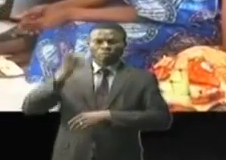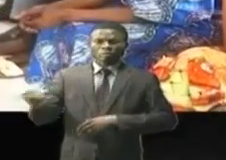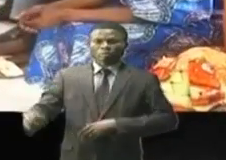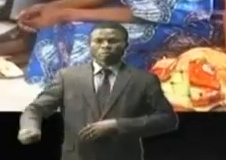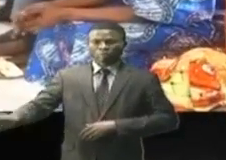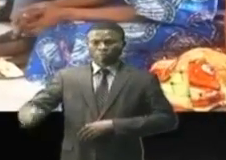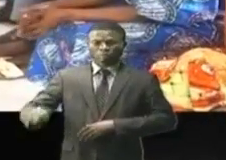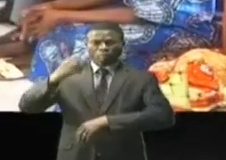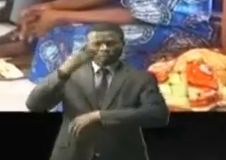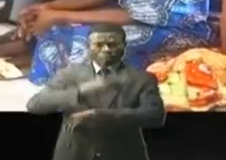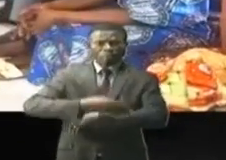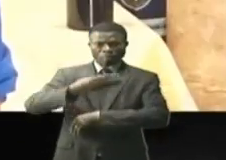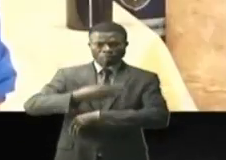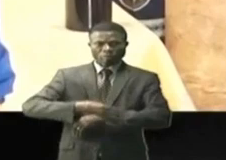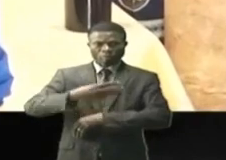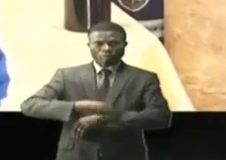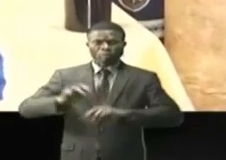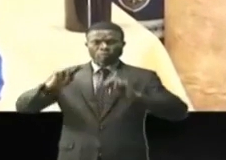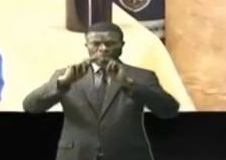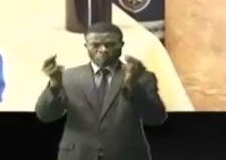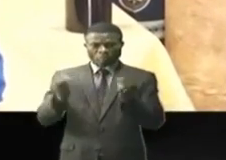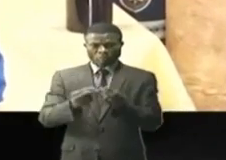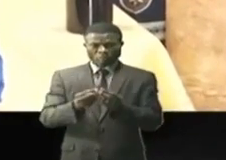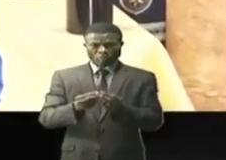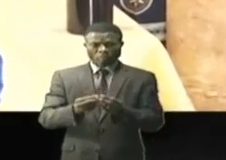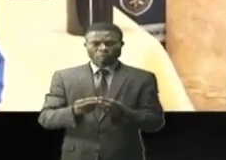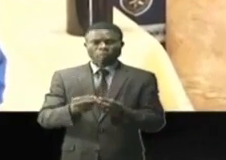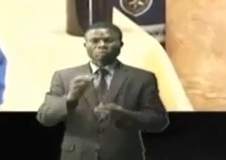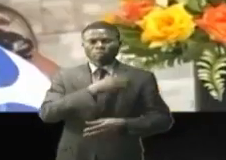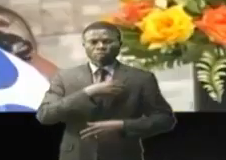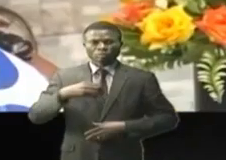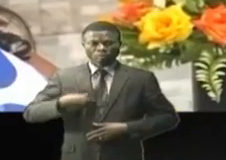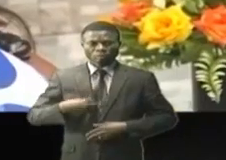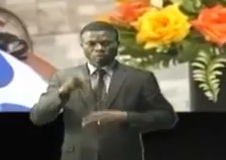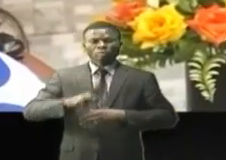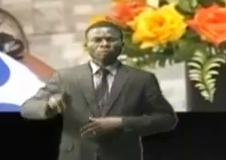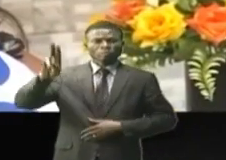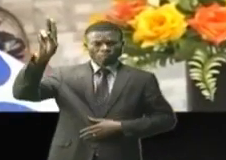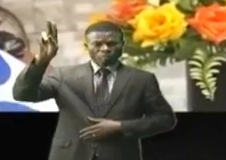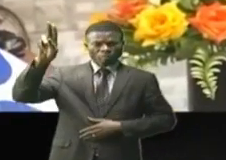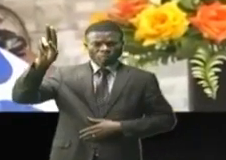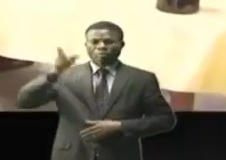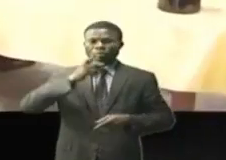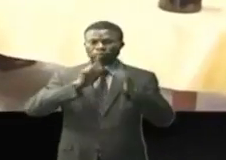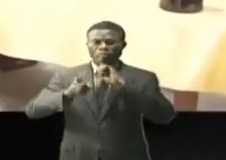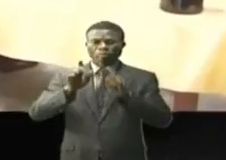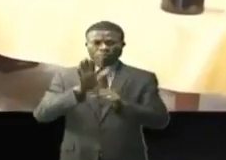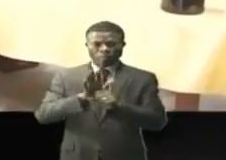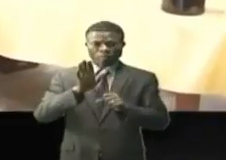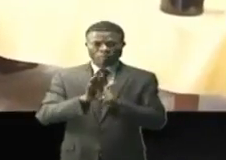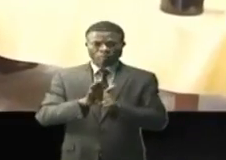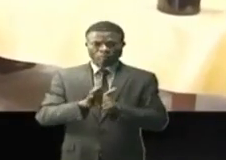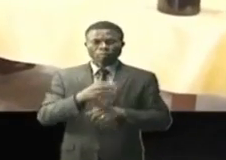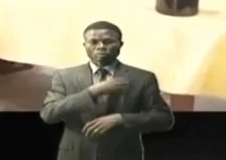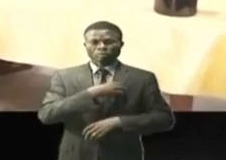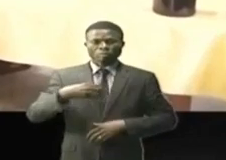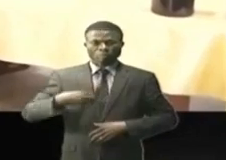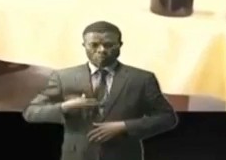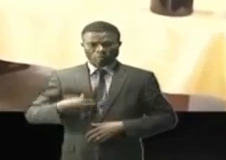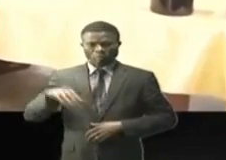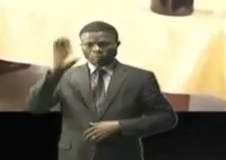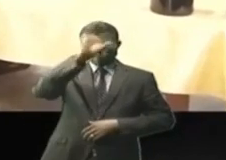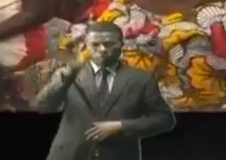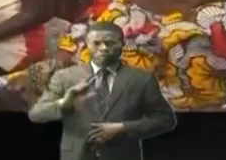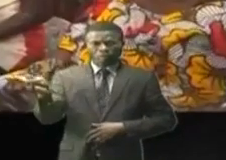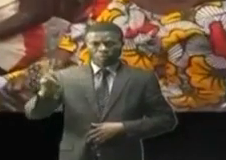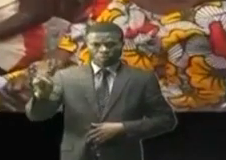a conjointement avec la délégation de la Ligue de femmes de l'UDPS eu des échanges fructueux avec les femmes de la commune de